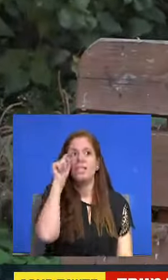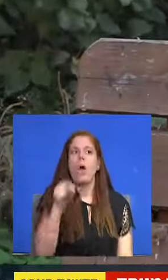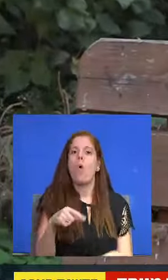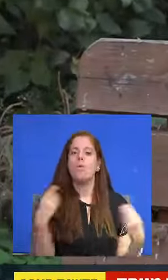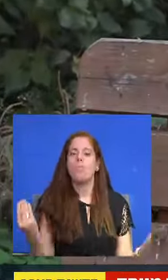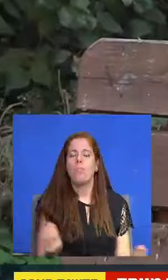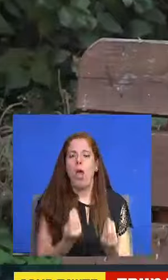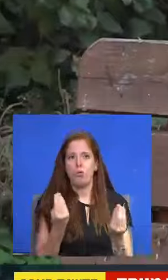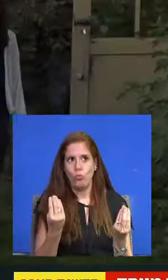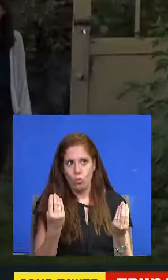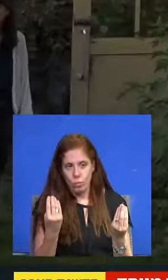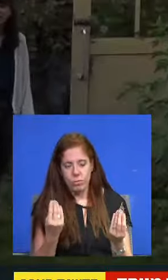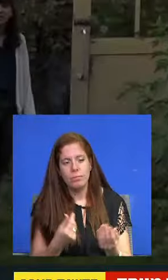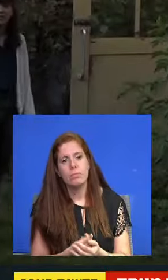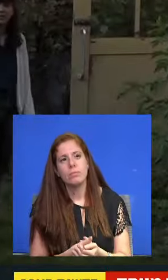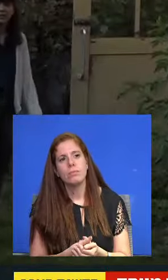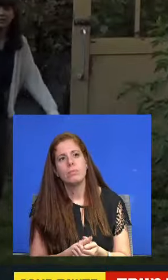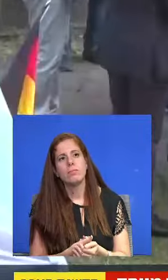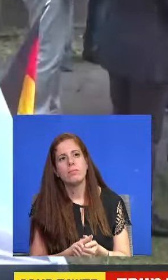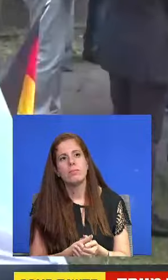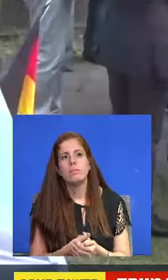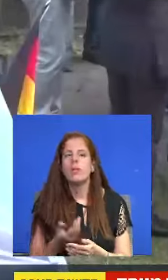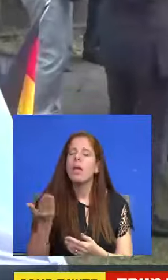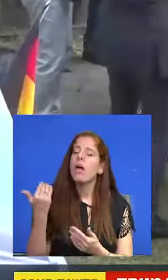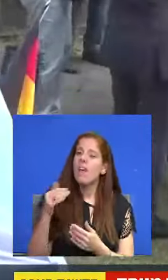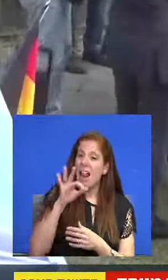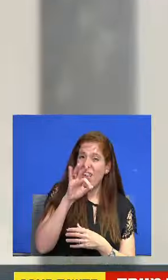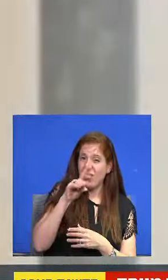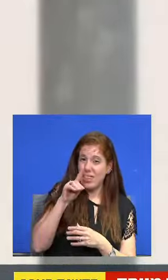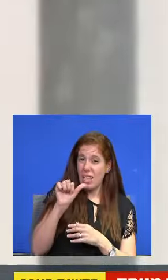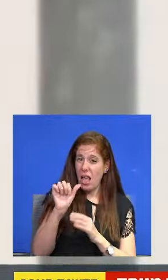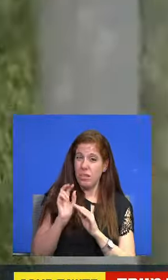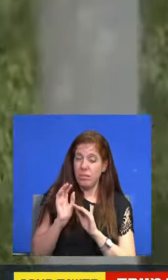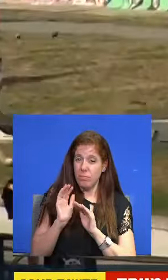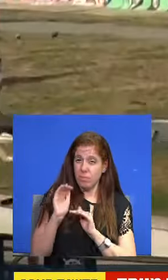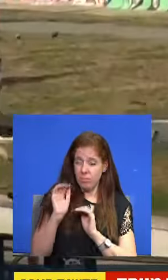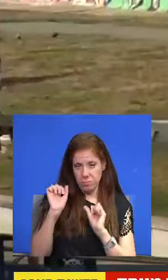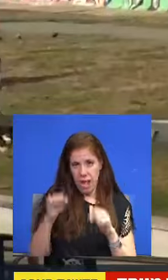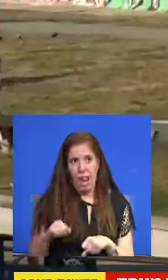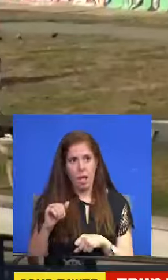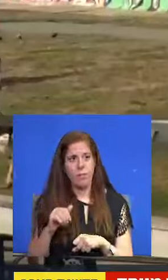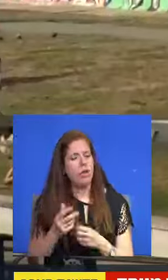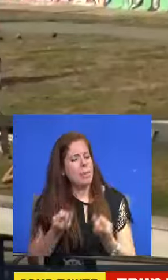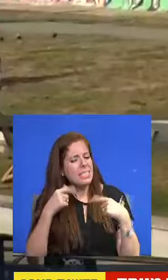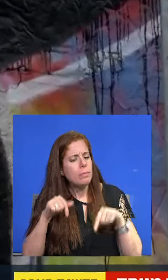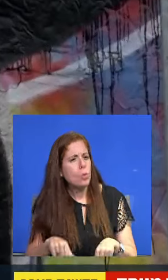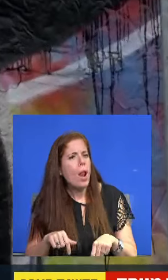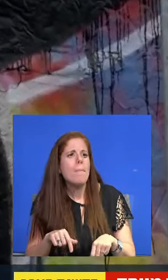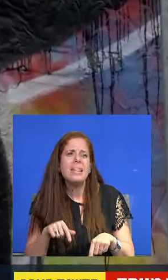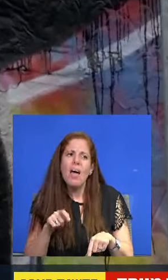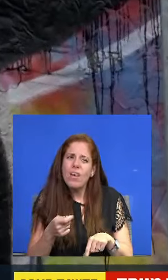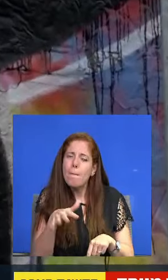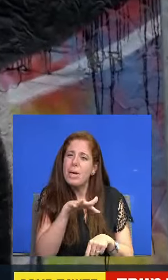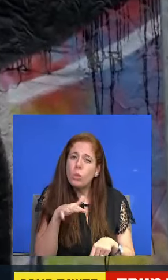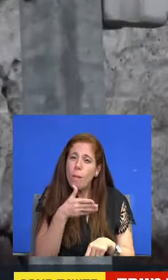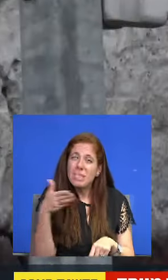wir können wieder aufschauen. Der AfD-Rise. אבל אנחנו מחזירים אותו לכאן ועכשיו. למה דווקא באזורים המזרחיים של גרמניה,